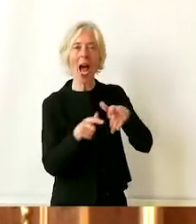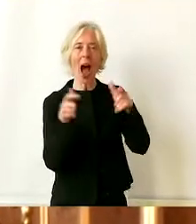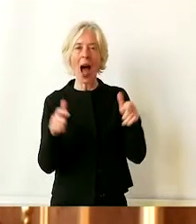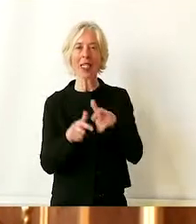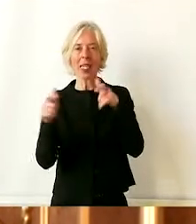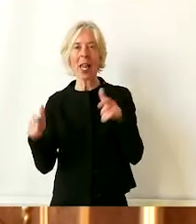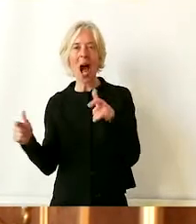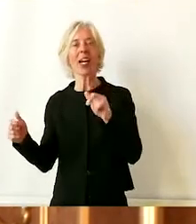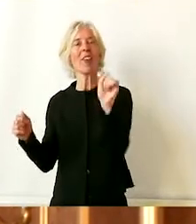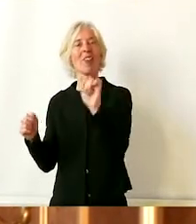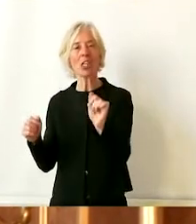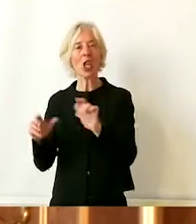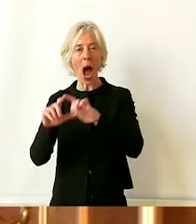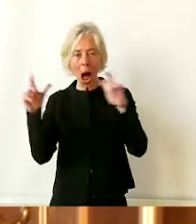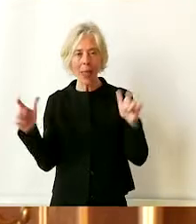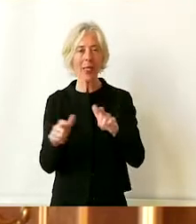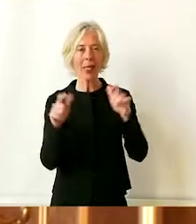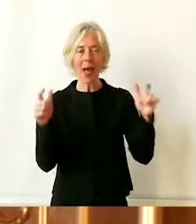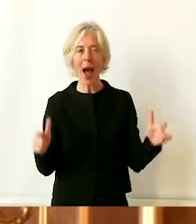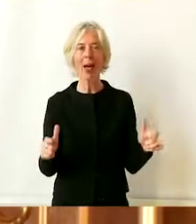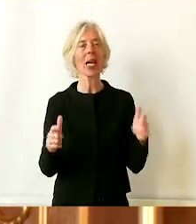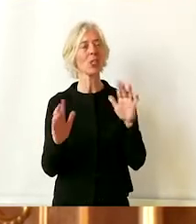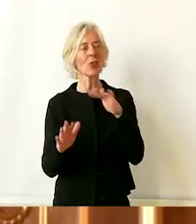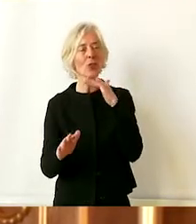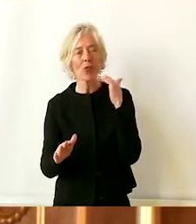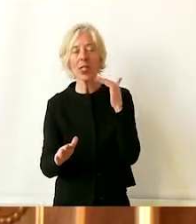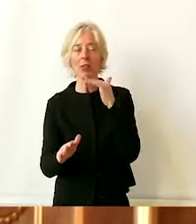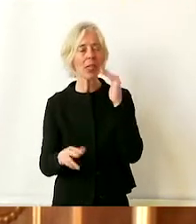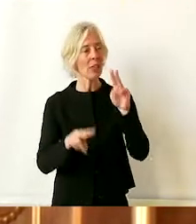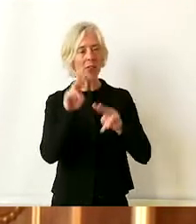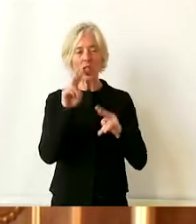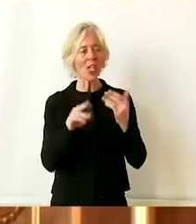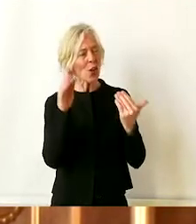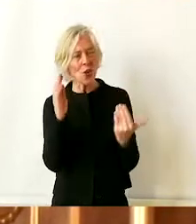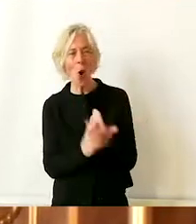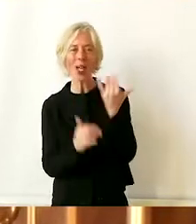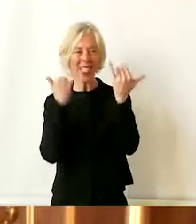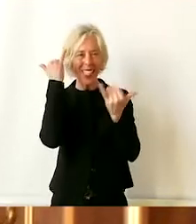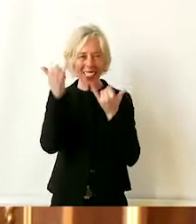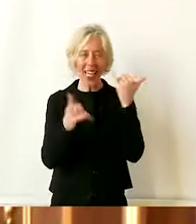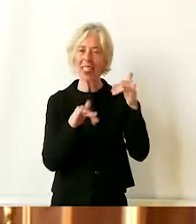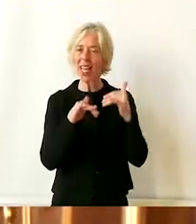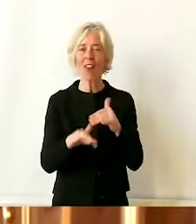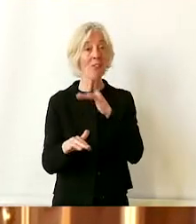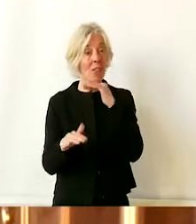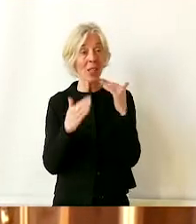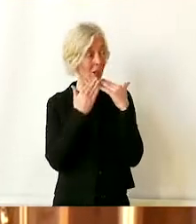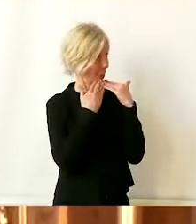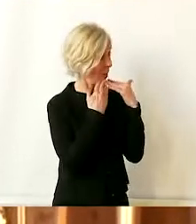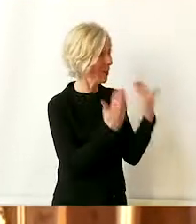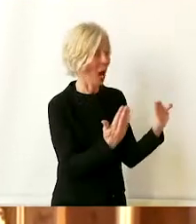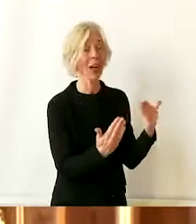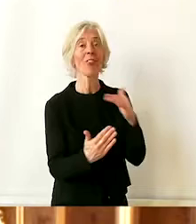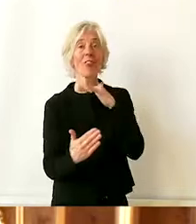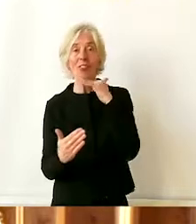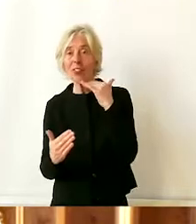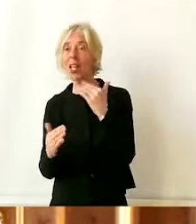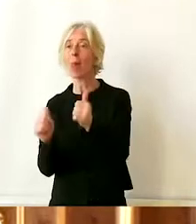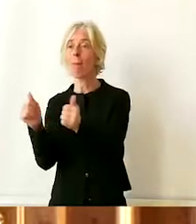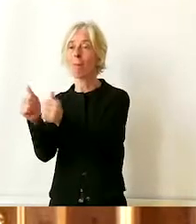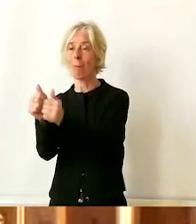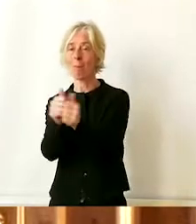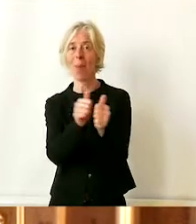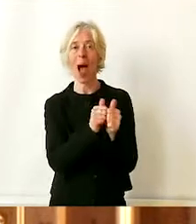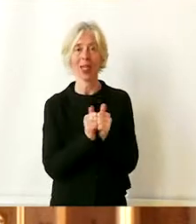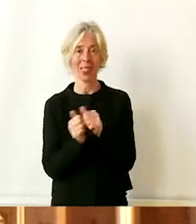sondern auch überregional bei. Und deshalb an dieser Stelle einen herzlichen Dank an die vielen Partner, die kurz, knapp, knackig